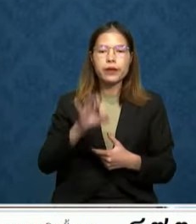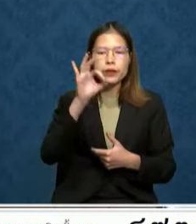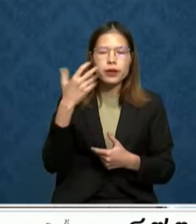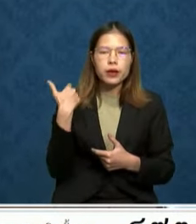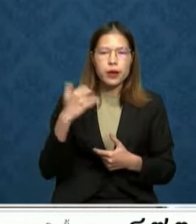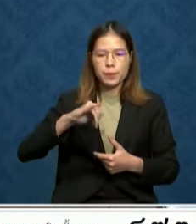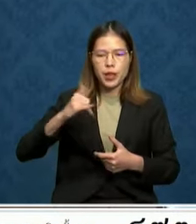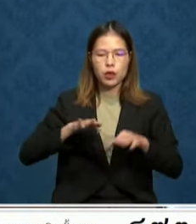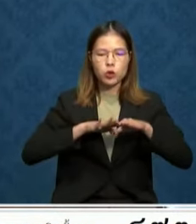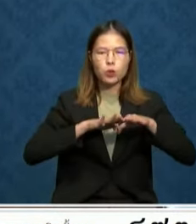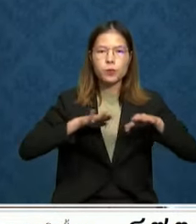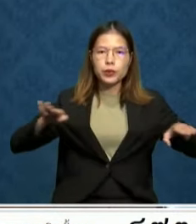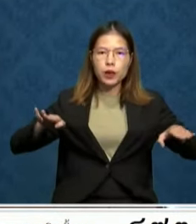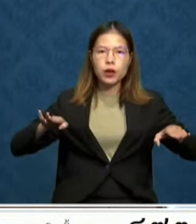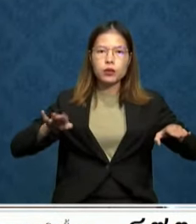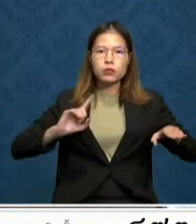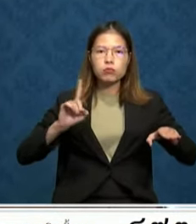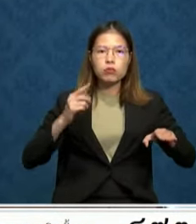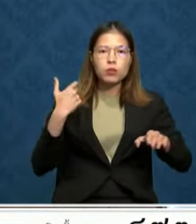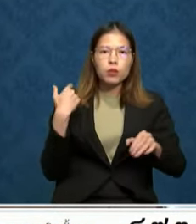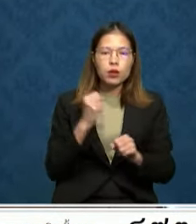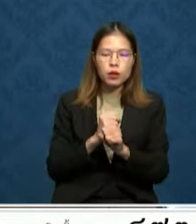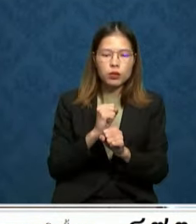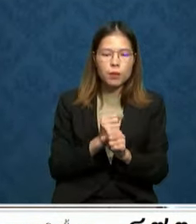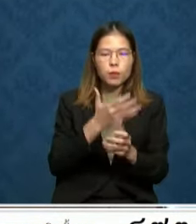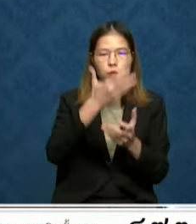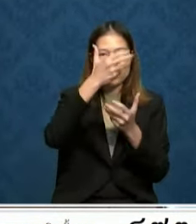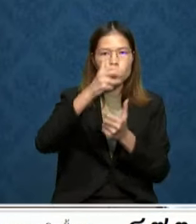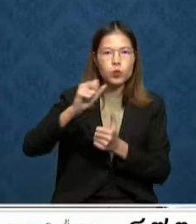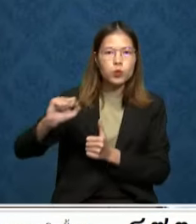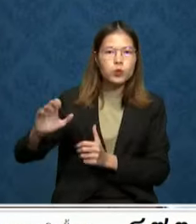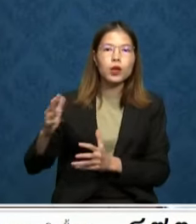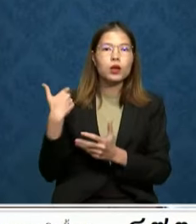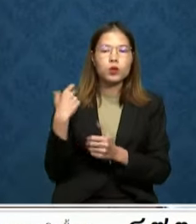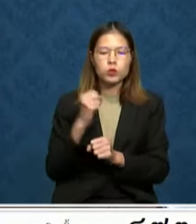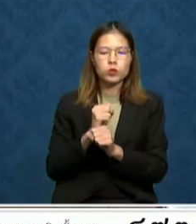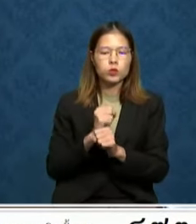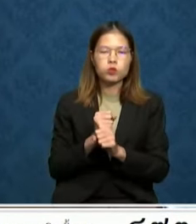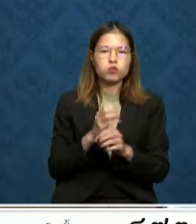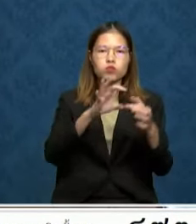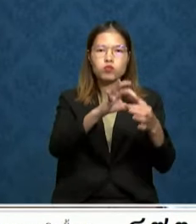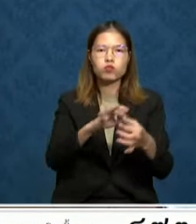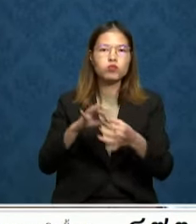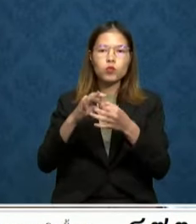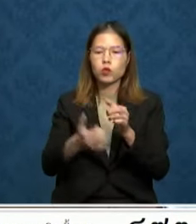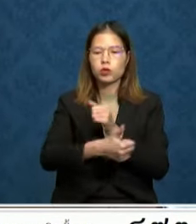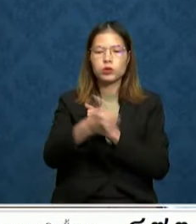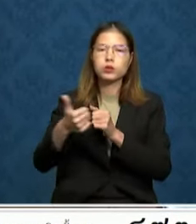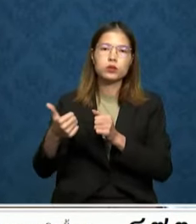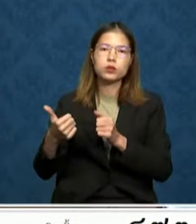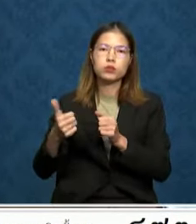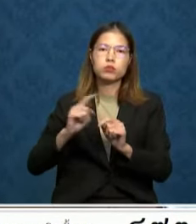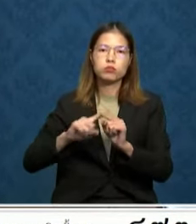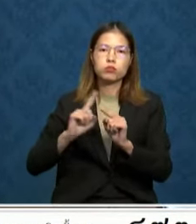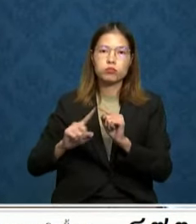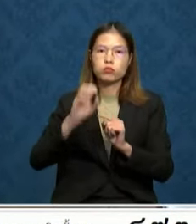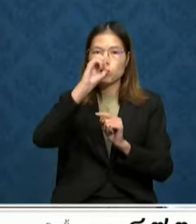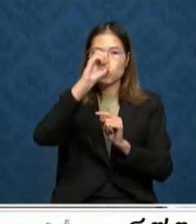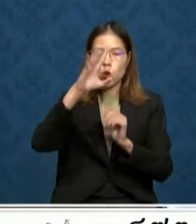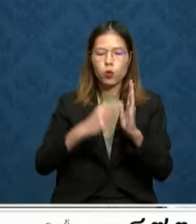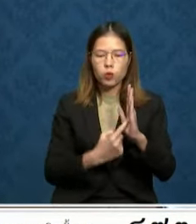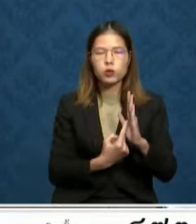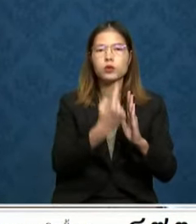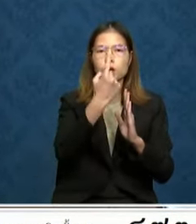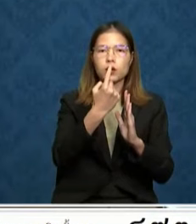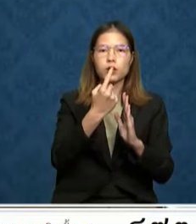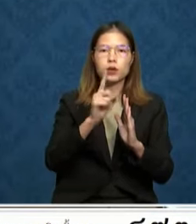าง้ต้คธร